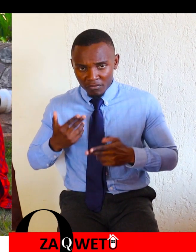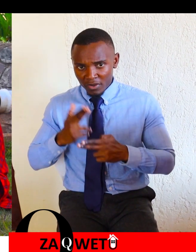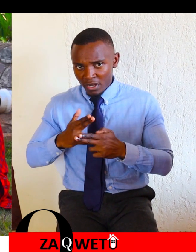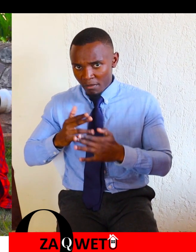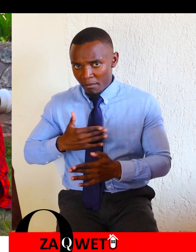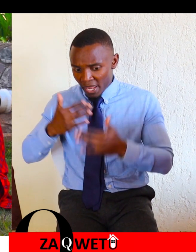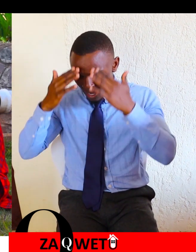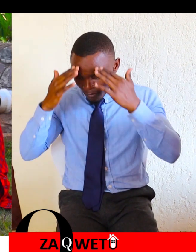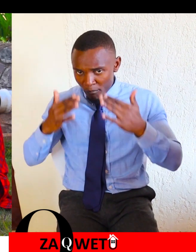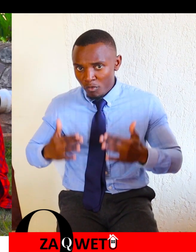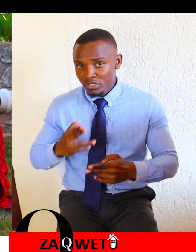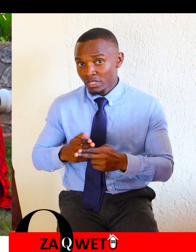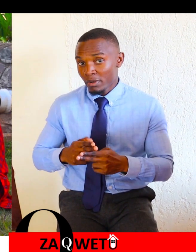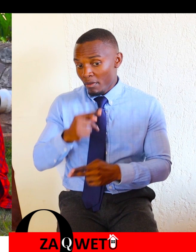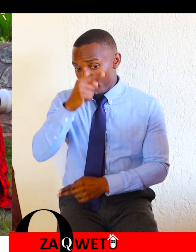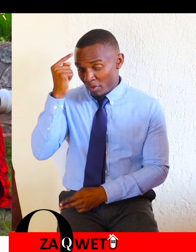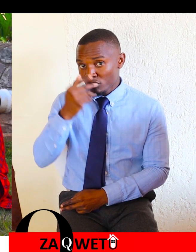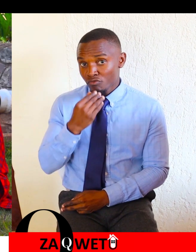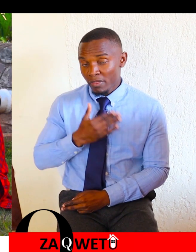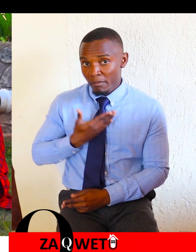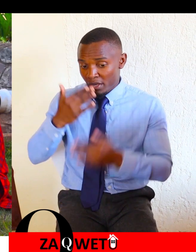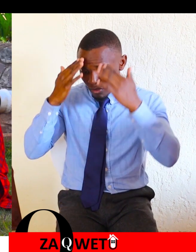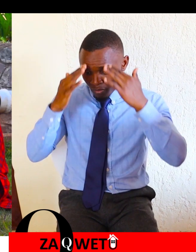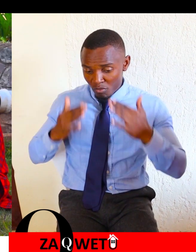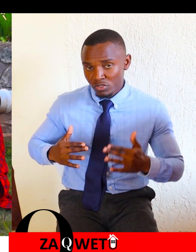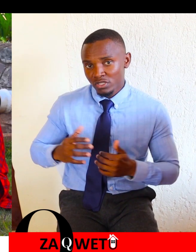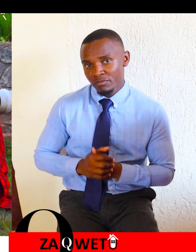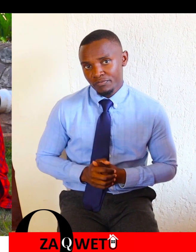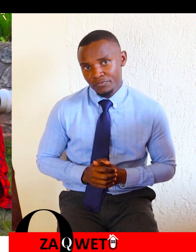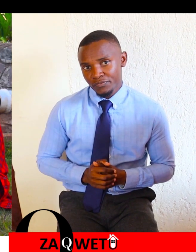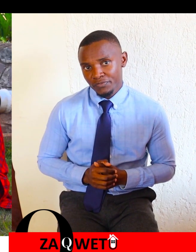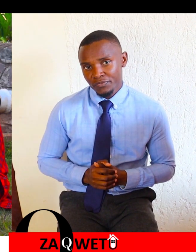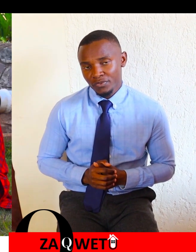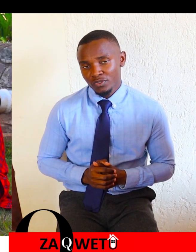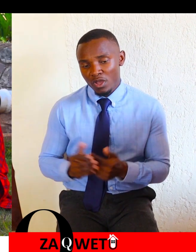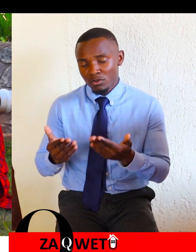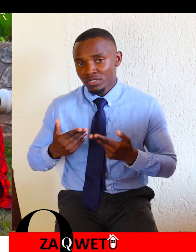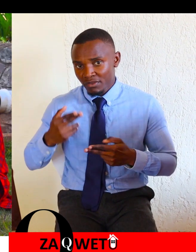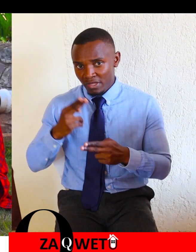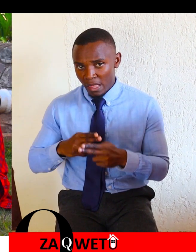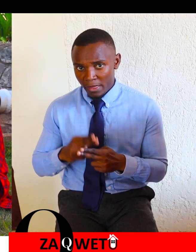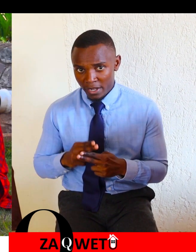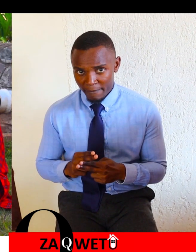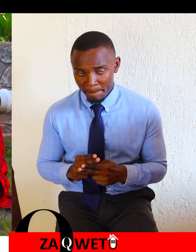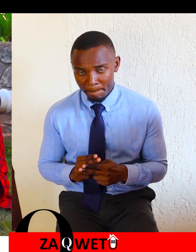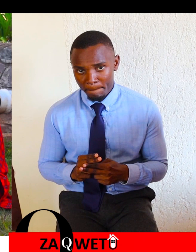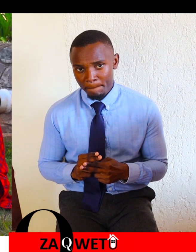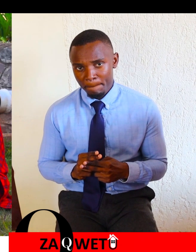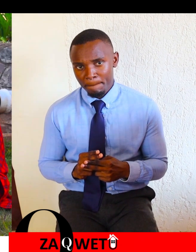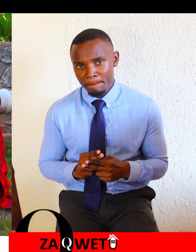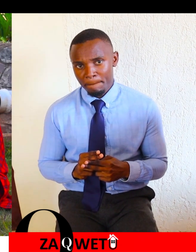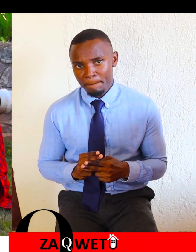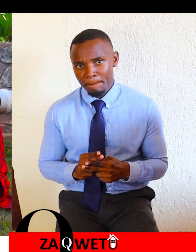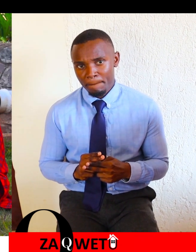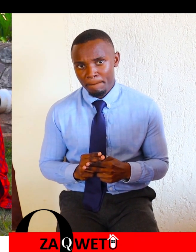nilipewa jina la Kiislamu. Sababu baba alikuwa Muislamu, mama alikuwa. So nilipewa hilo